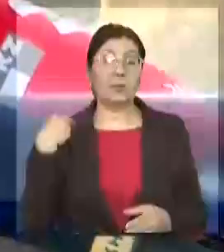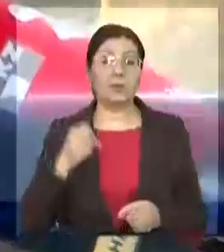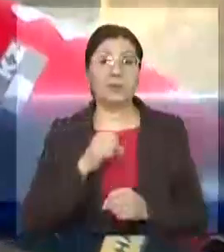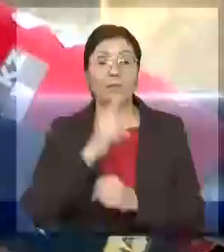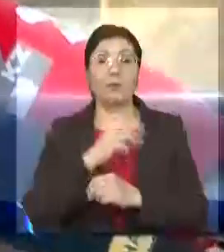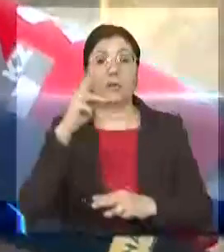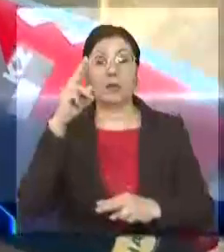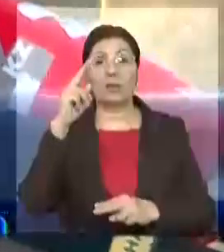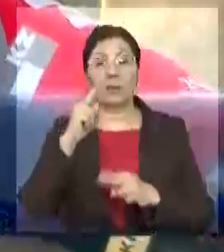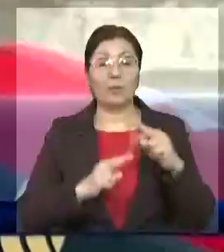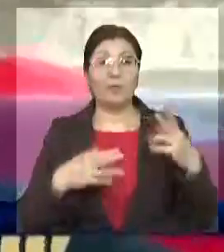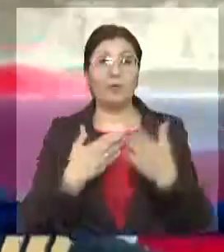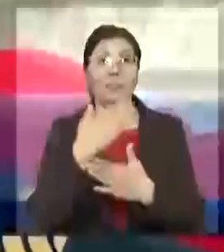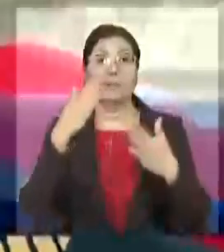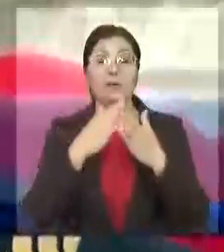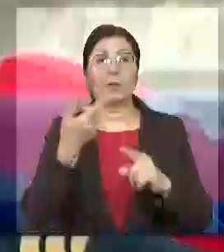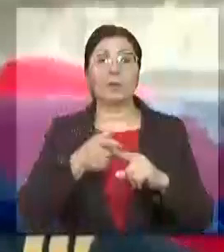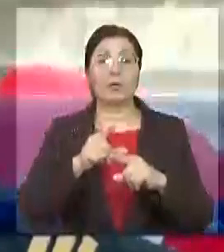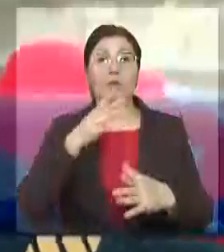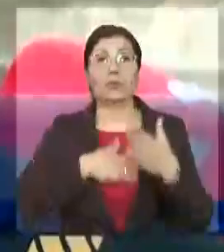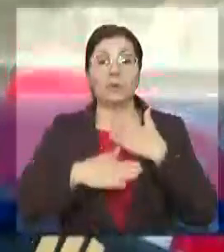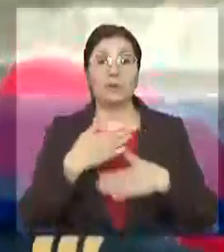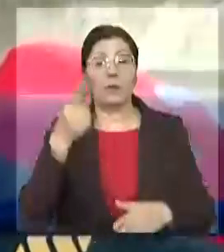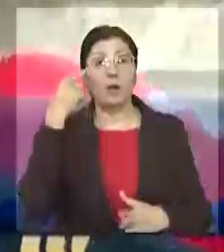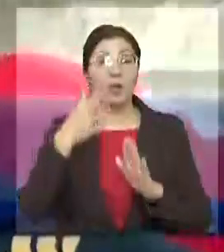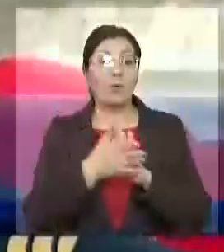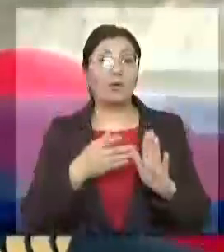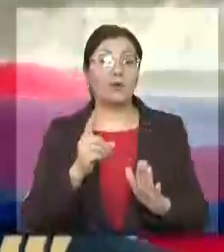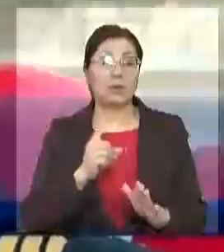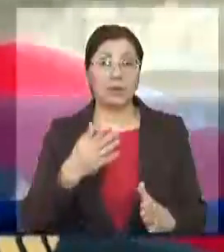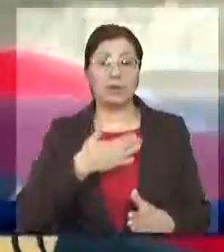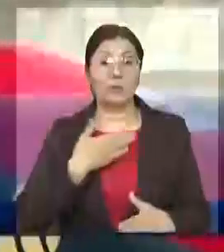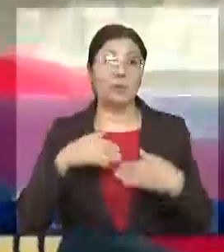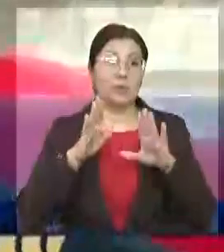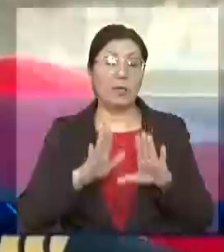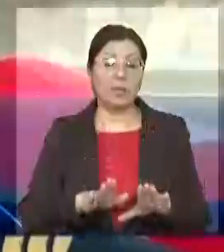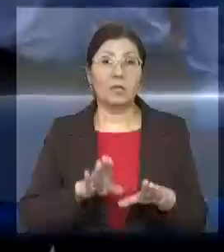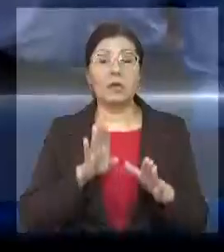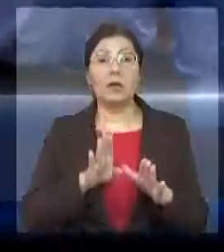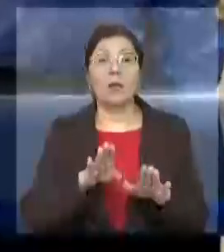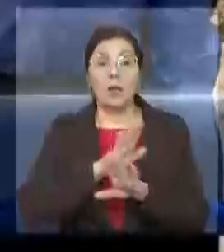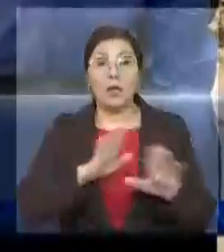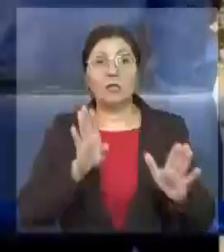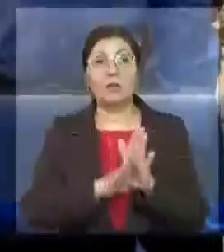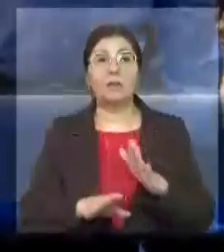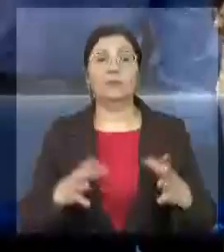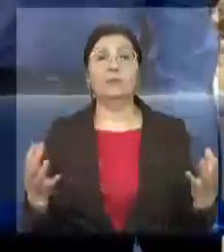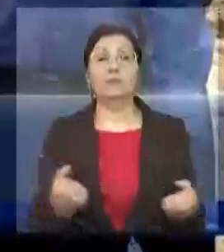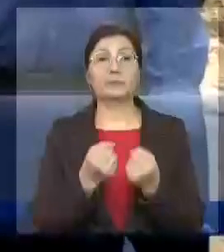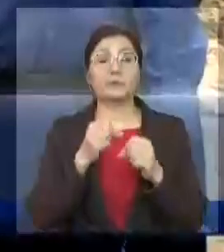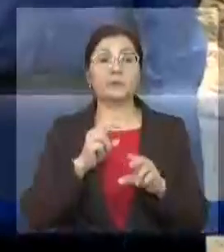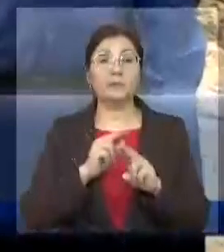построить пострадавшим новые дома, очень обрадовались. Поняли, что о нас думают и не оставят без поддержки. Премьер-министр ознакомился